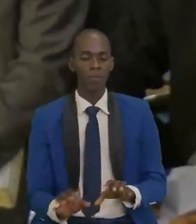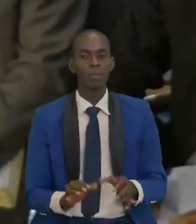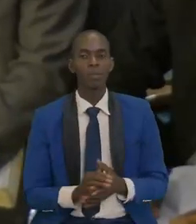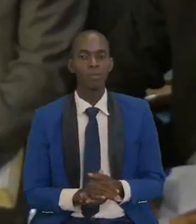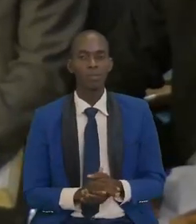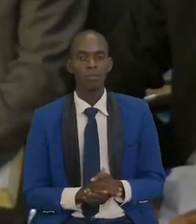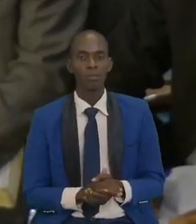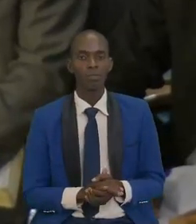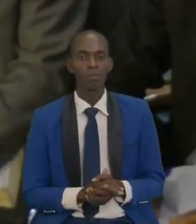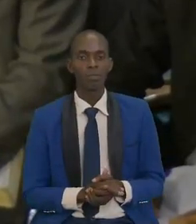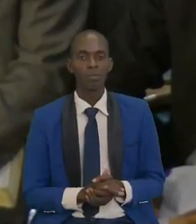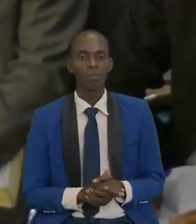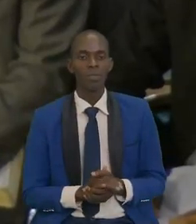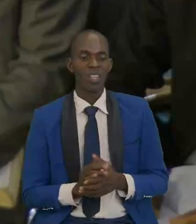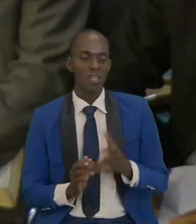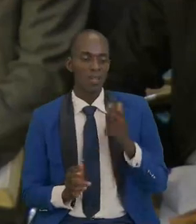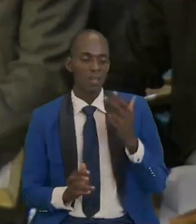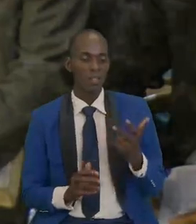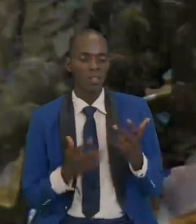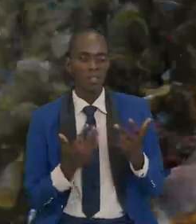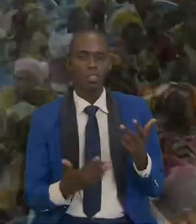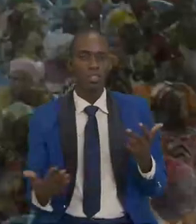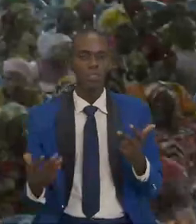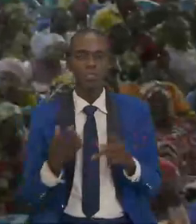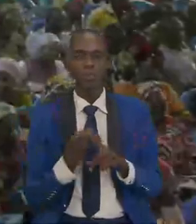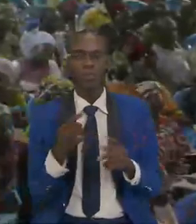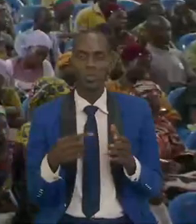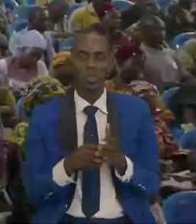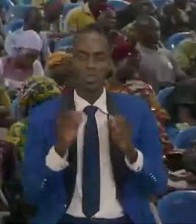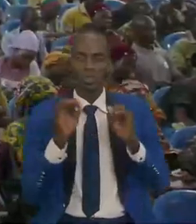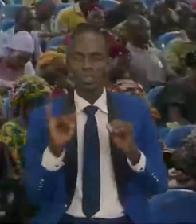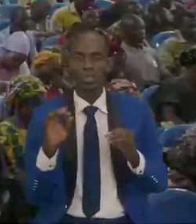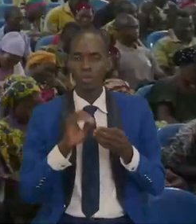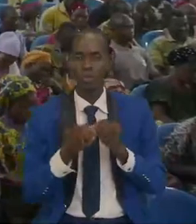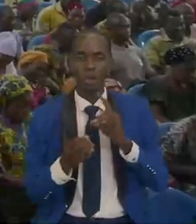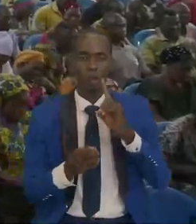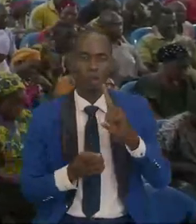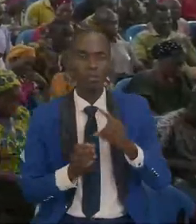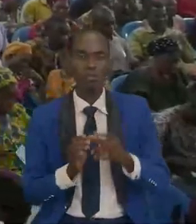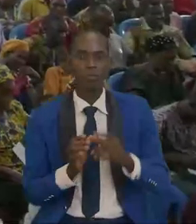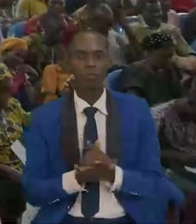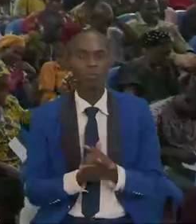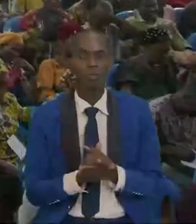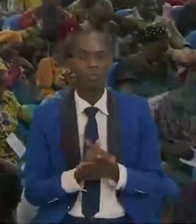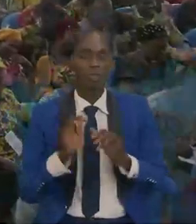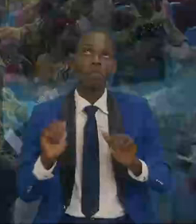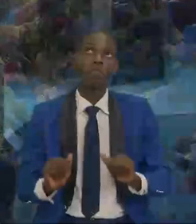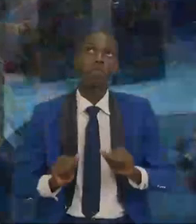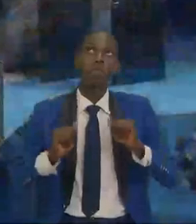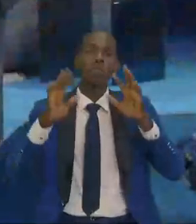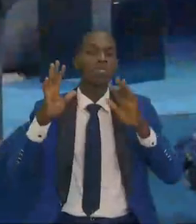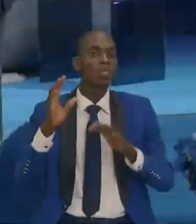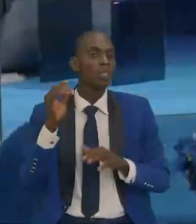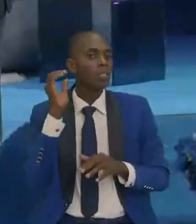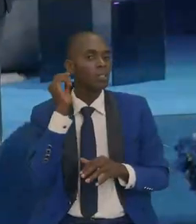démonstration de son accomplissement. Nous allons voir trois points. Numéro